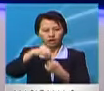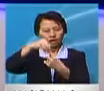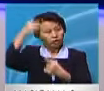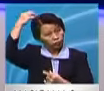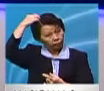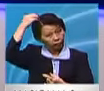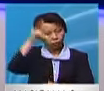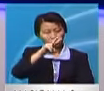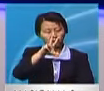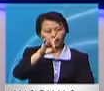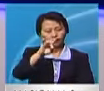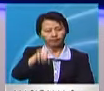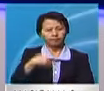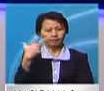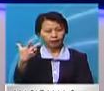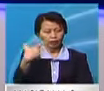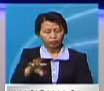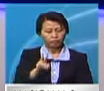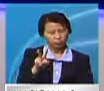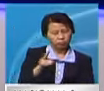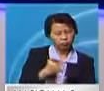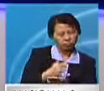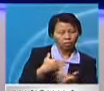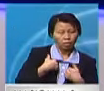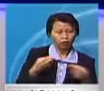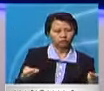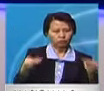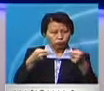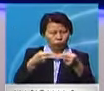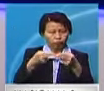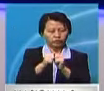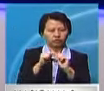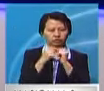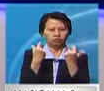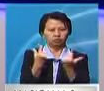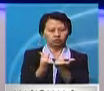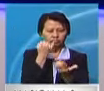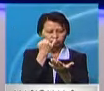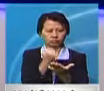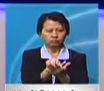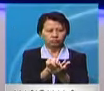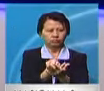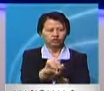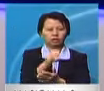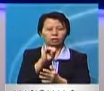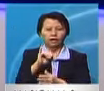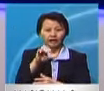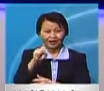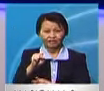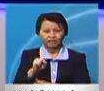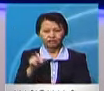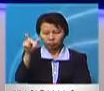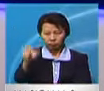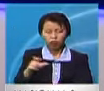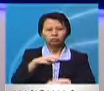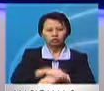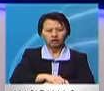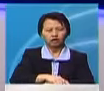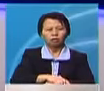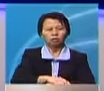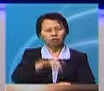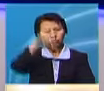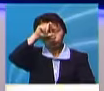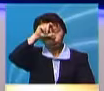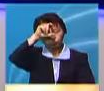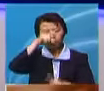Selangor 28 Mac lalu setelah disyaki mempunyai hubungan dengan kumpulan pengganas Daesh. Suspek pernah ditangkap oleh pihak berkuasa